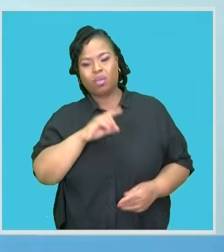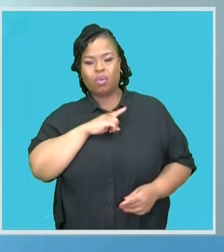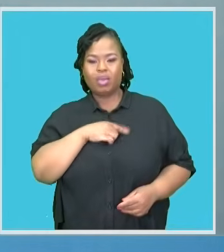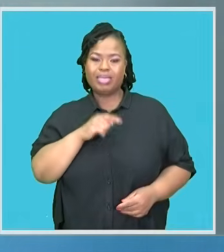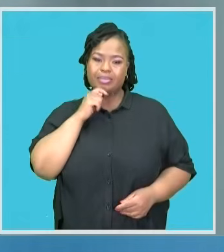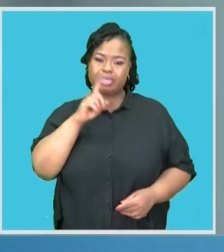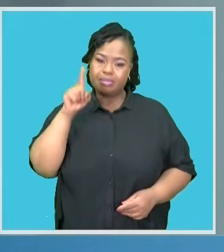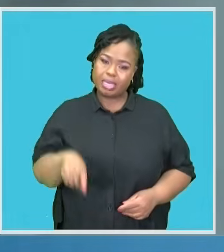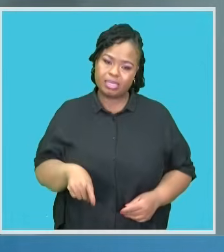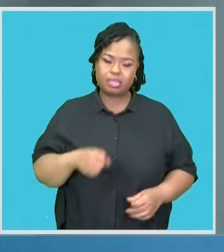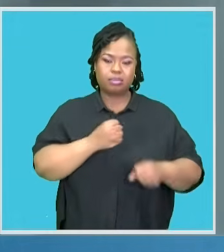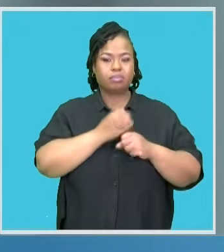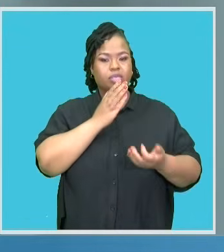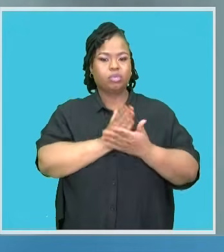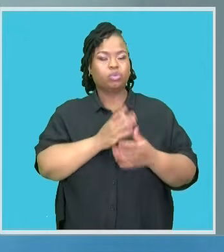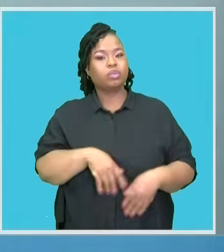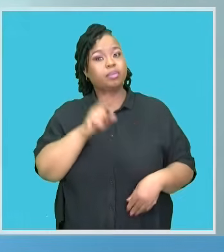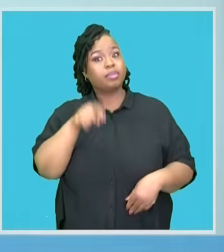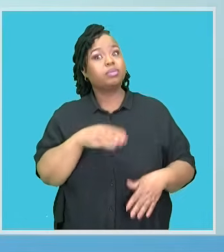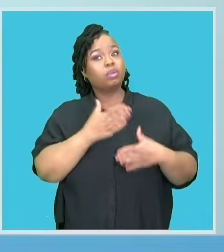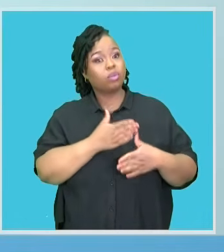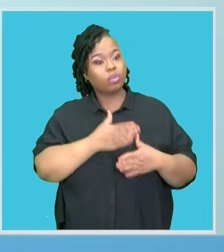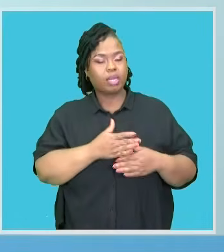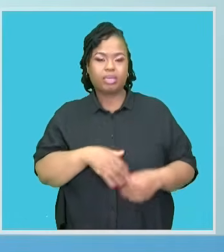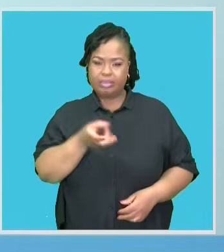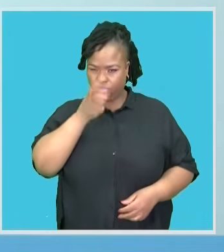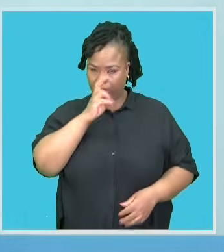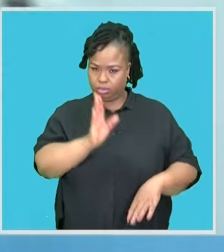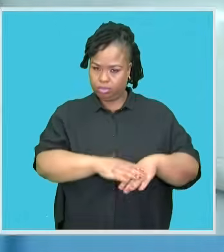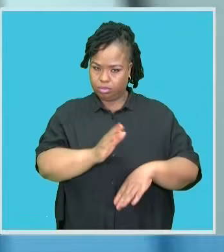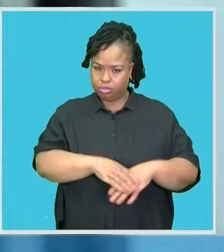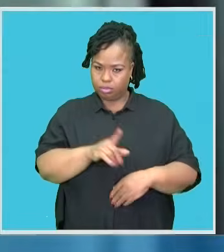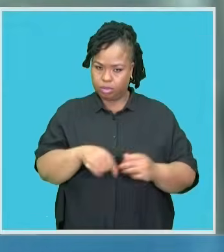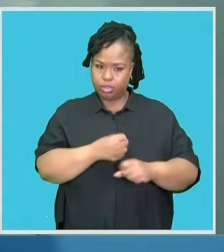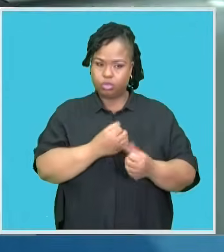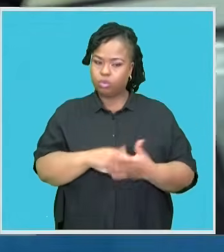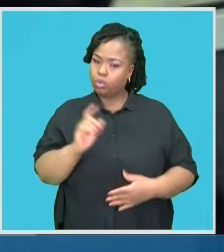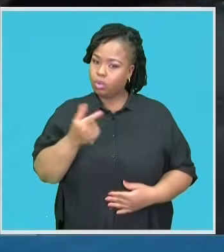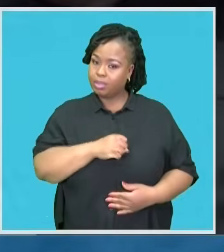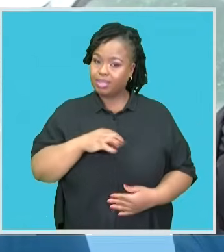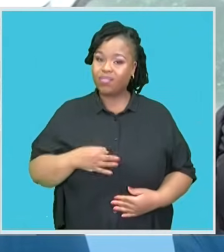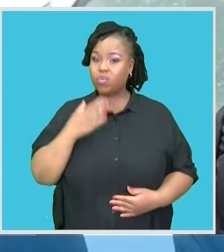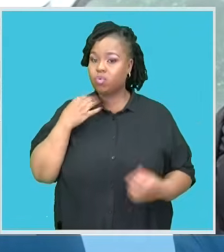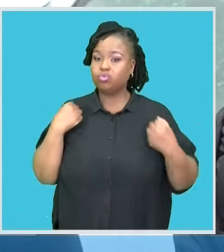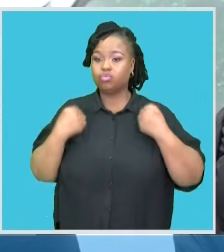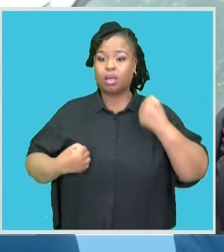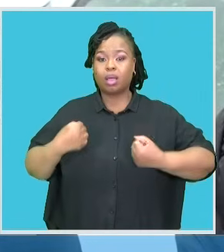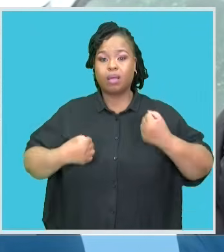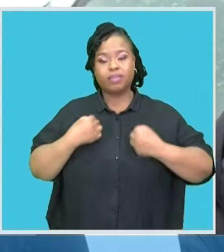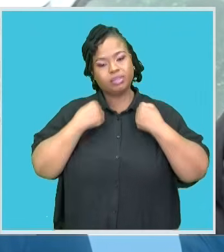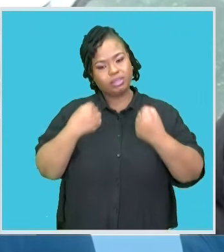kuzomele baqiniseke ukuthi basebenza, baqinisa isandla and ensure ukuthi wonke umuntu who drives these cars